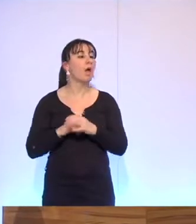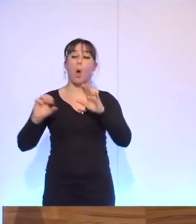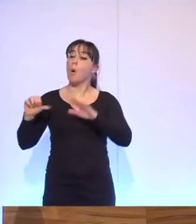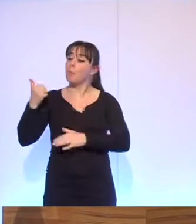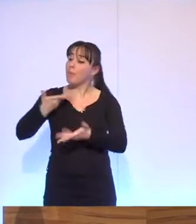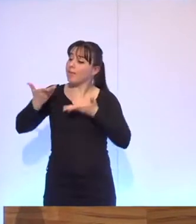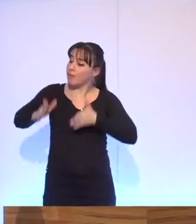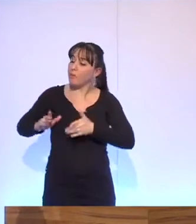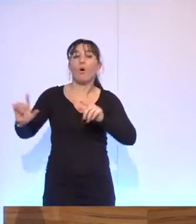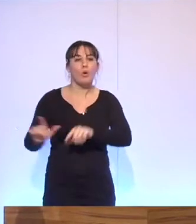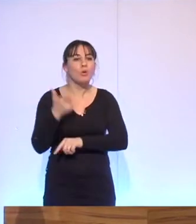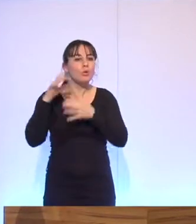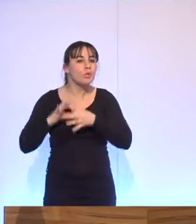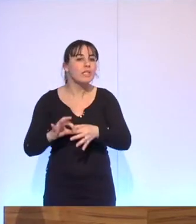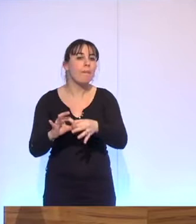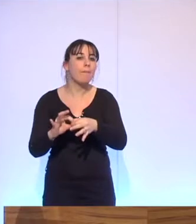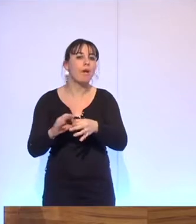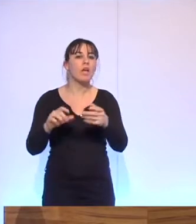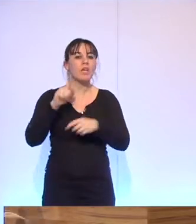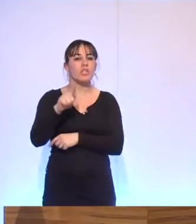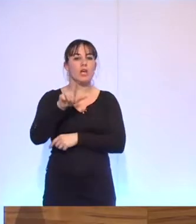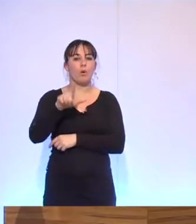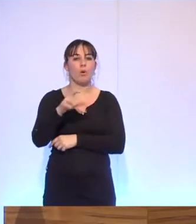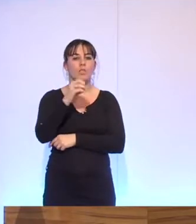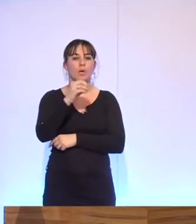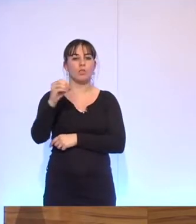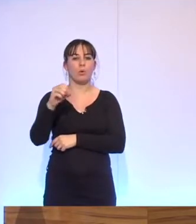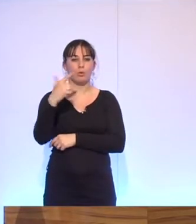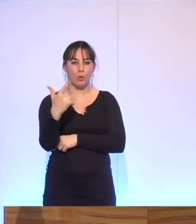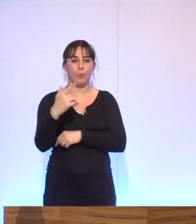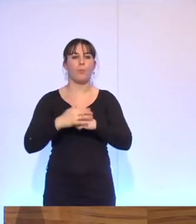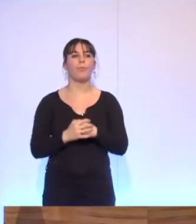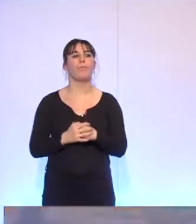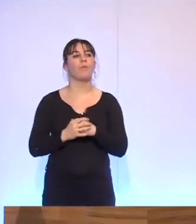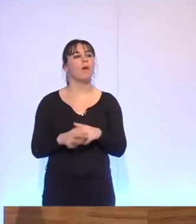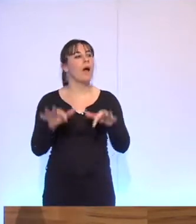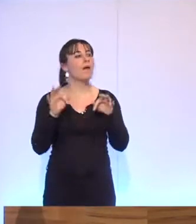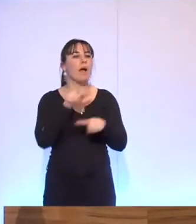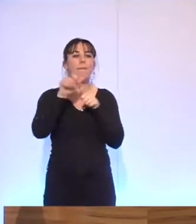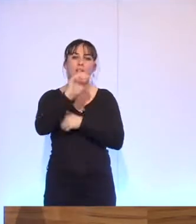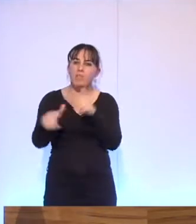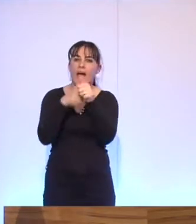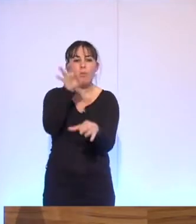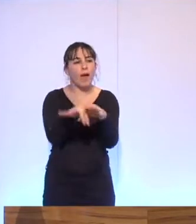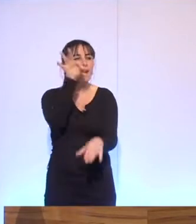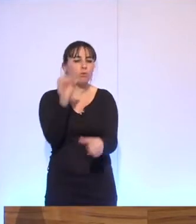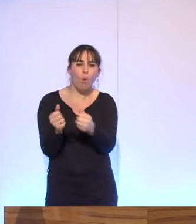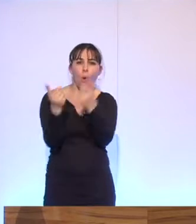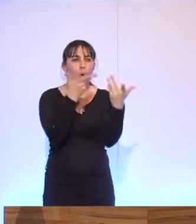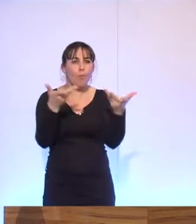délibération, la délibération 2G002, donc sur la détermination du nombre d'adjoints à élire.